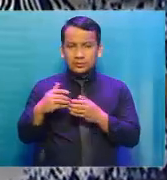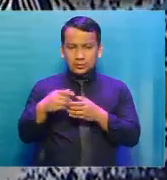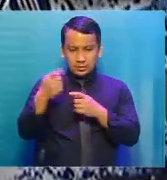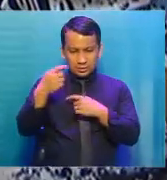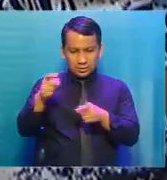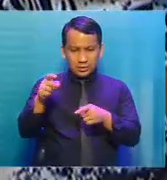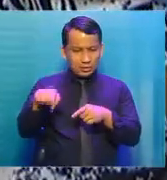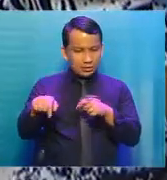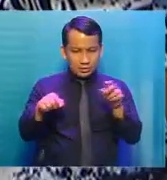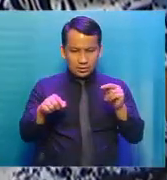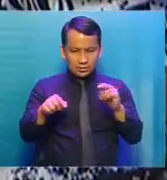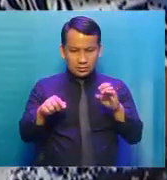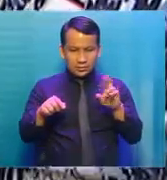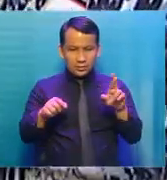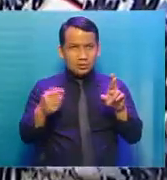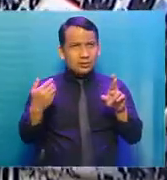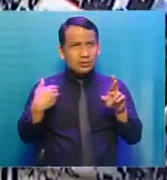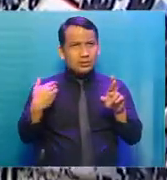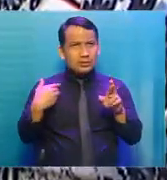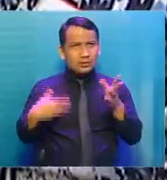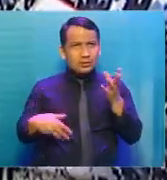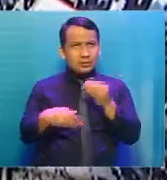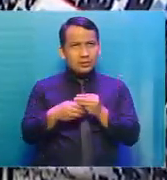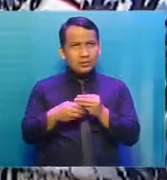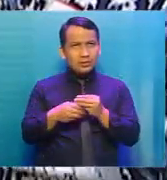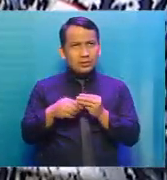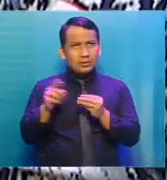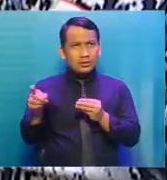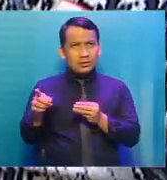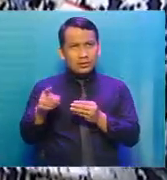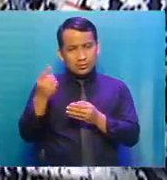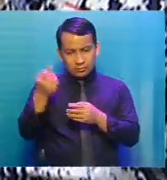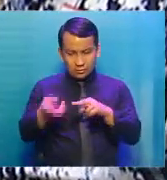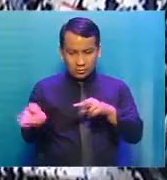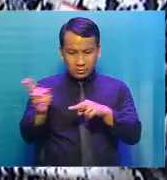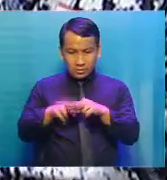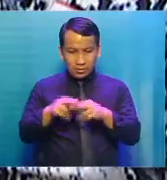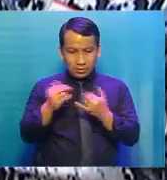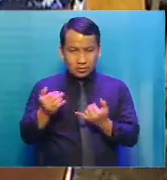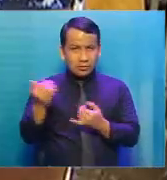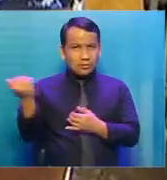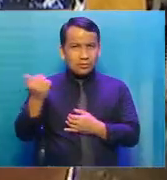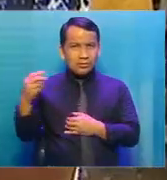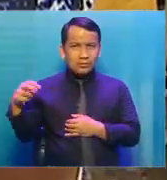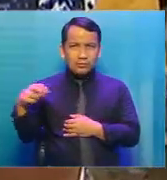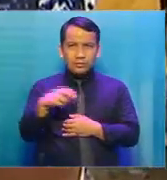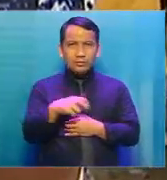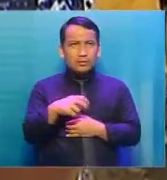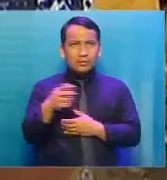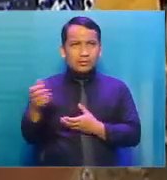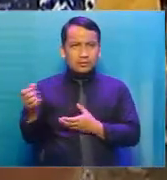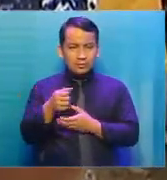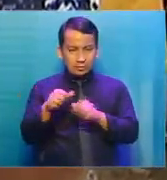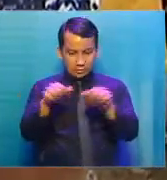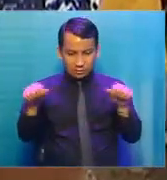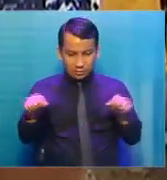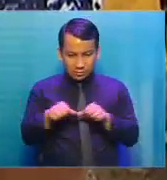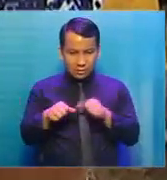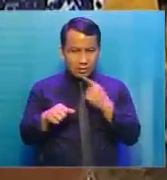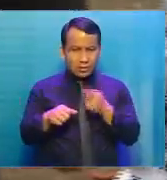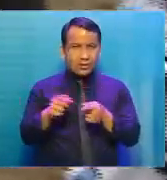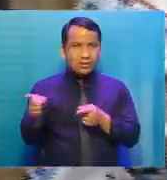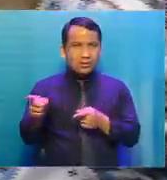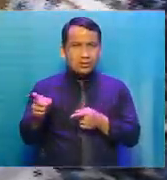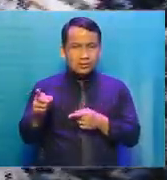price cap sa NCR. Yung additional na para today, nakuha din po na ibang biyahero dahil sinulot. Ang area po na nanunulot